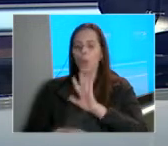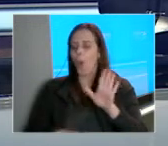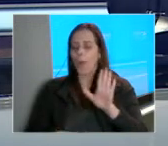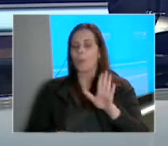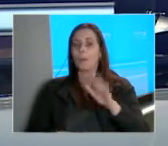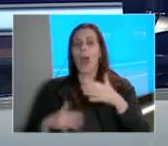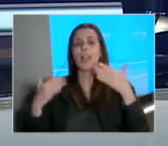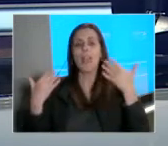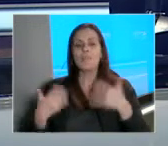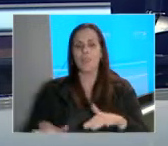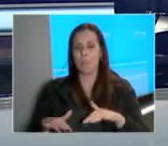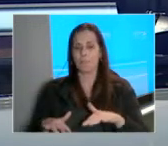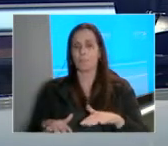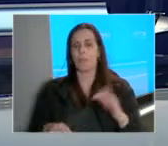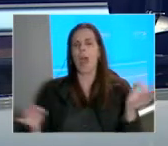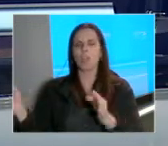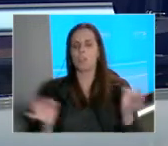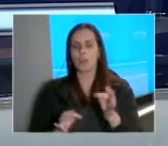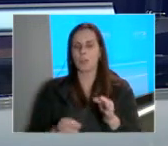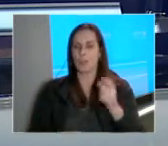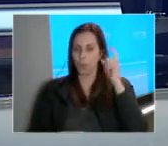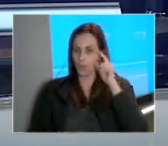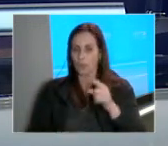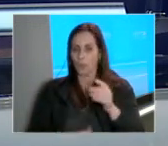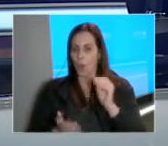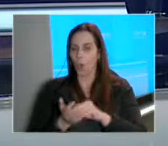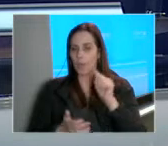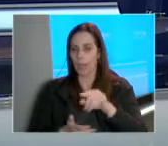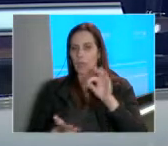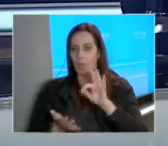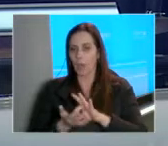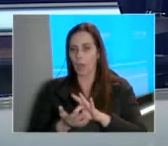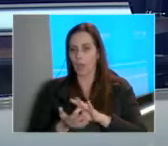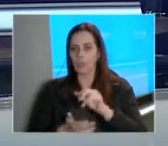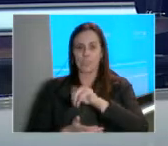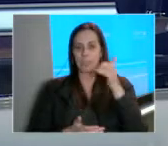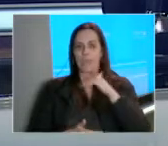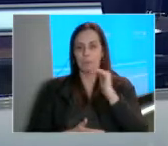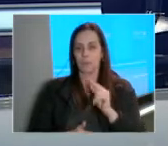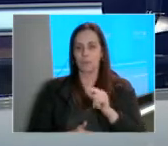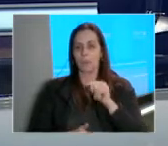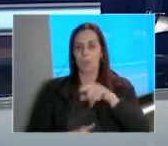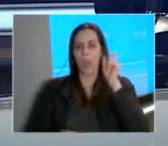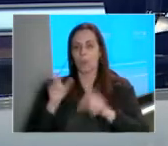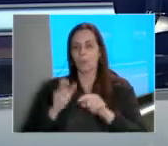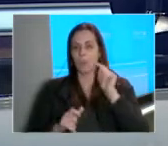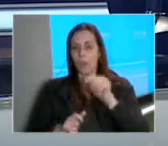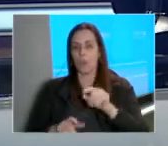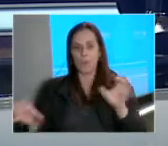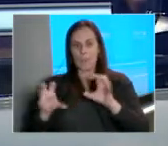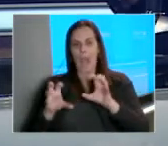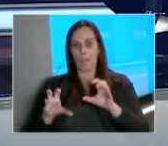הבחירות, הם גם עייפים מה... השמצות. זאת אומרת, אני חושבת שזה עוד לא הגיע לנקודת הרתיחה המספיקה, שבה אנשים יצאו